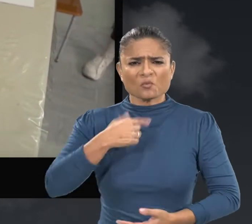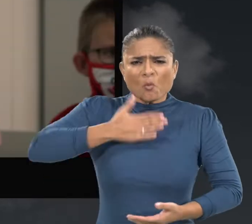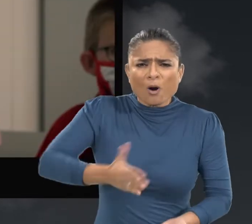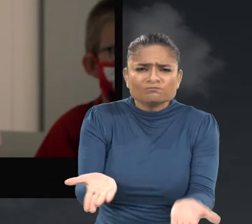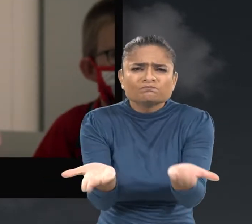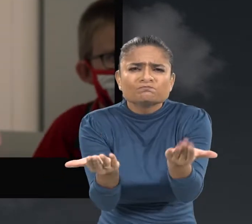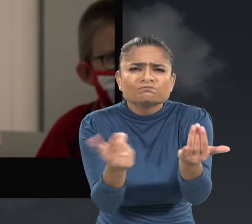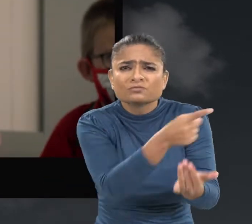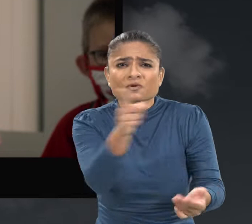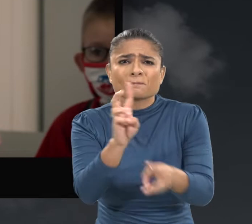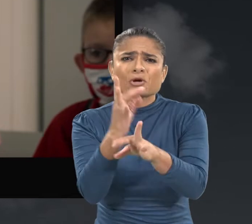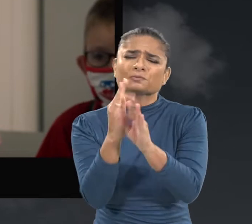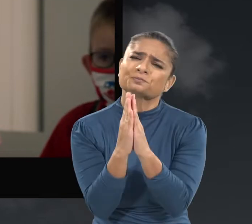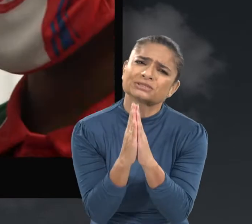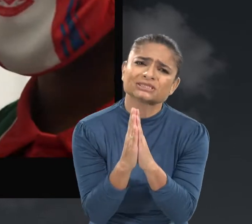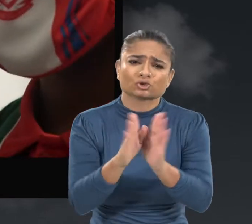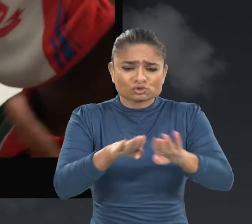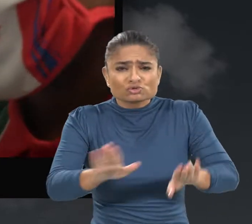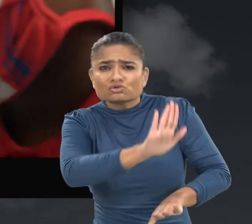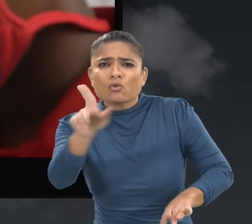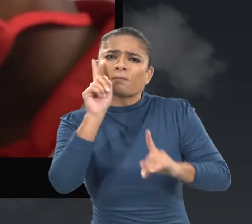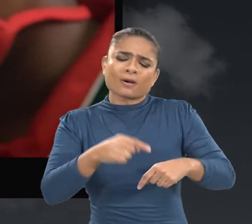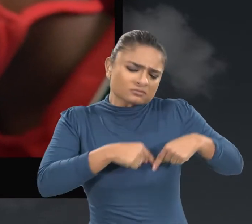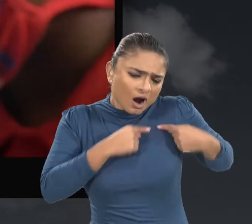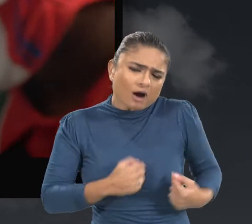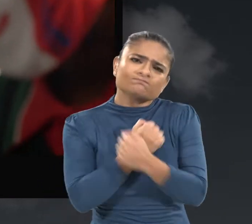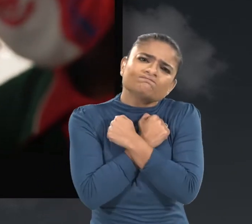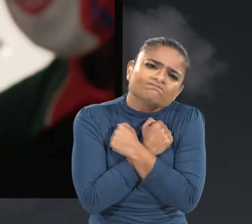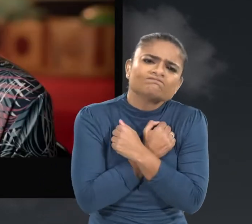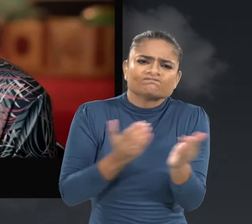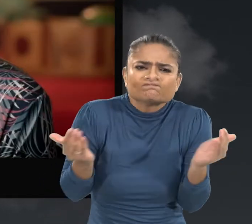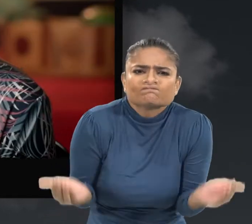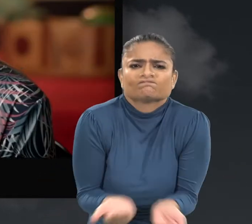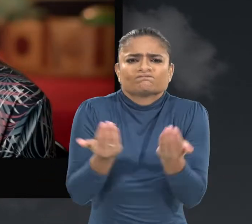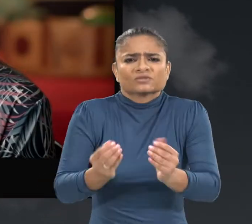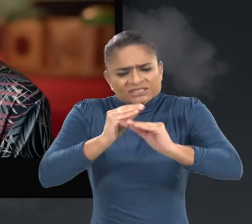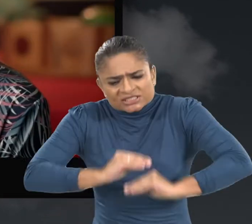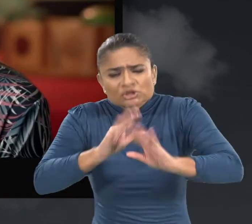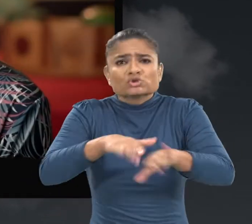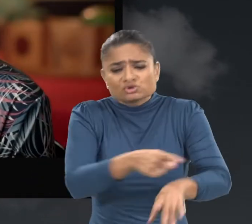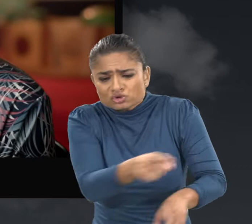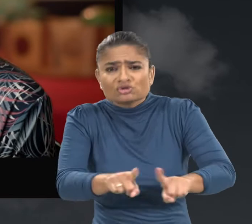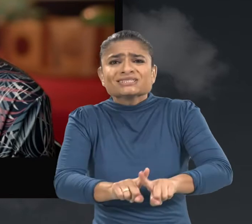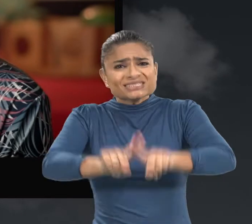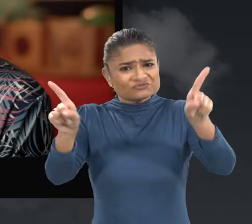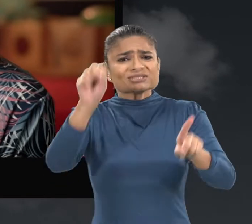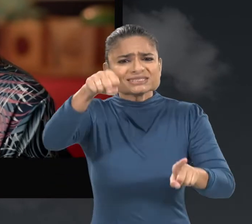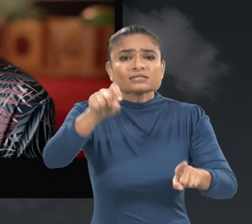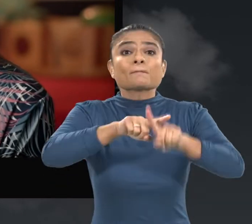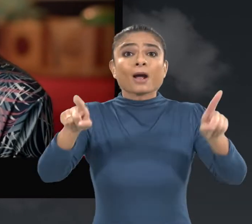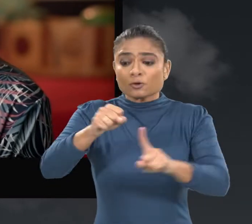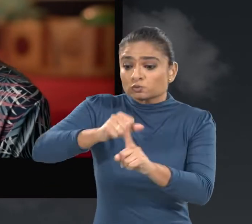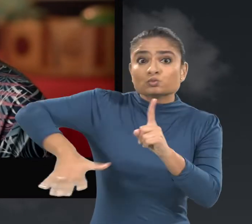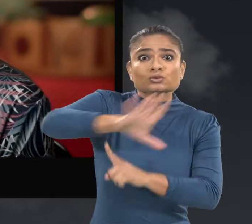Eerstens wil ek aan die ouers sê, julle moet lief wees vir julle kind. Help jou kind dat hy verstaan wat reg